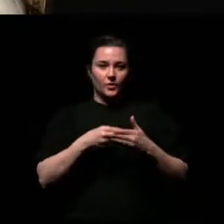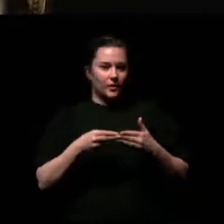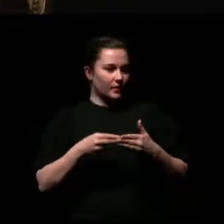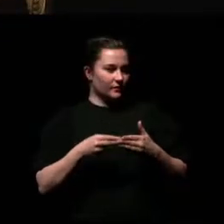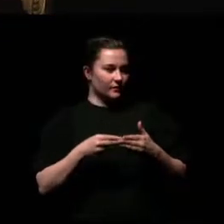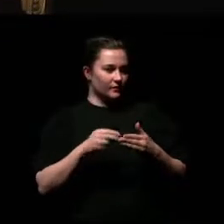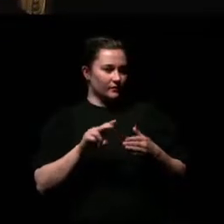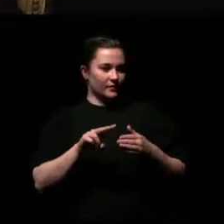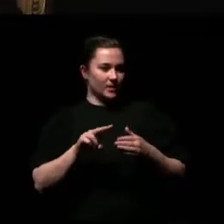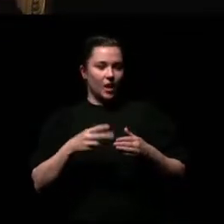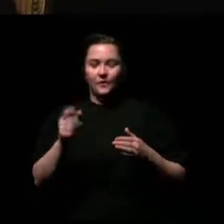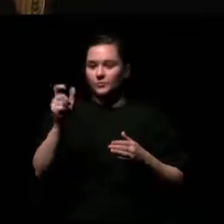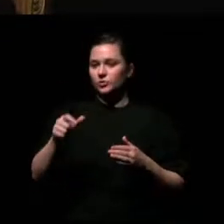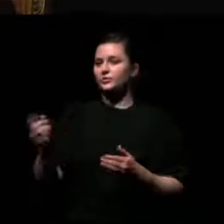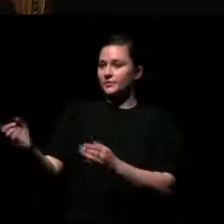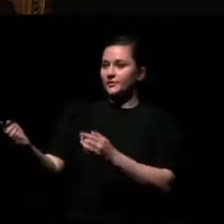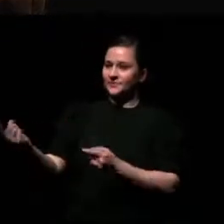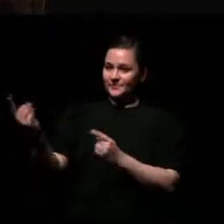introduksjon.